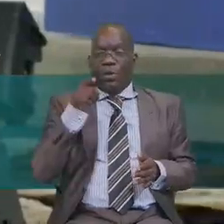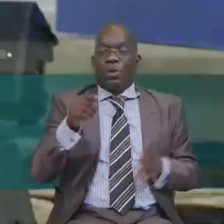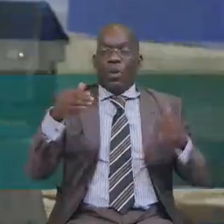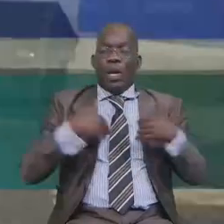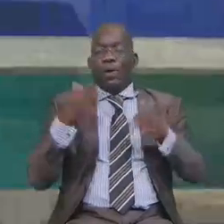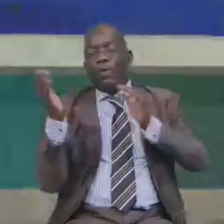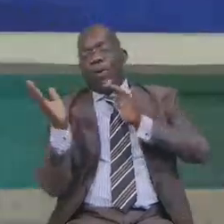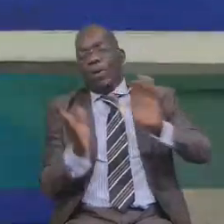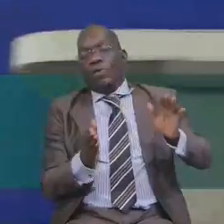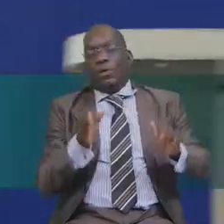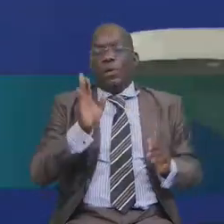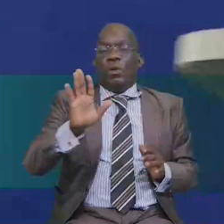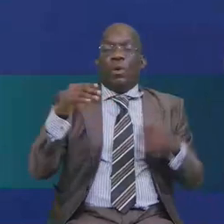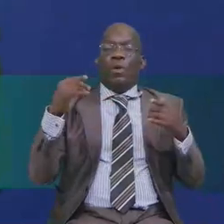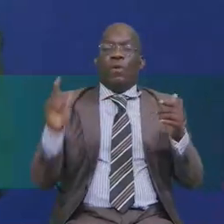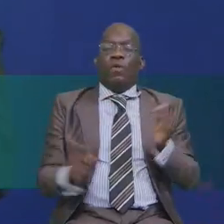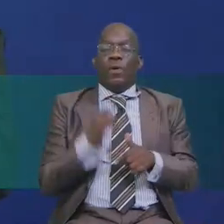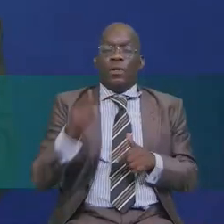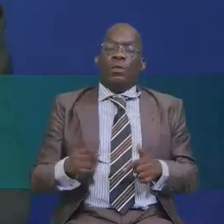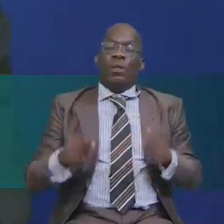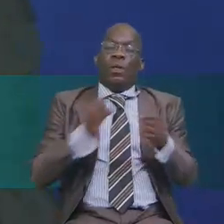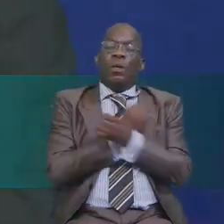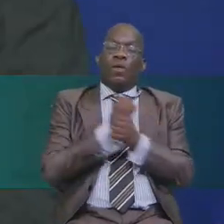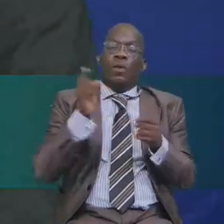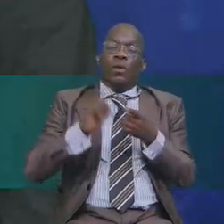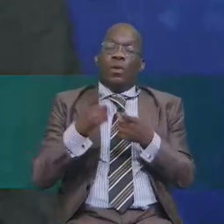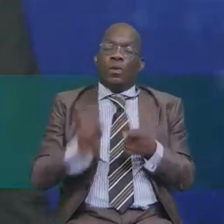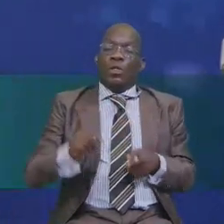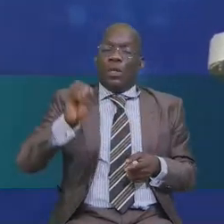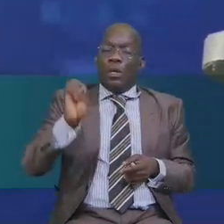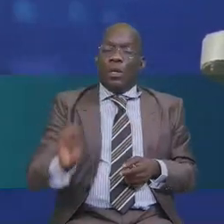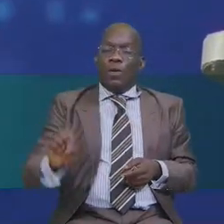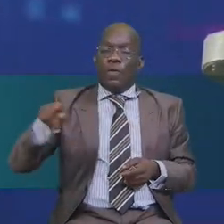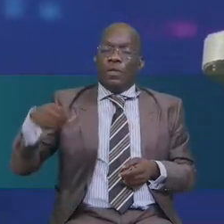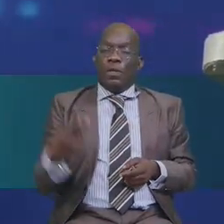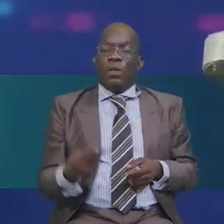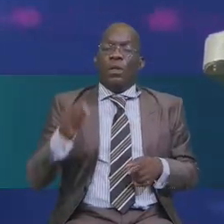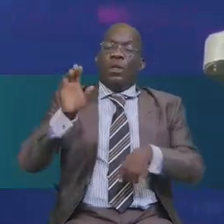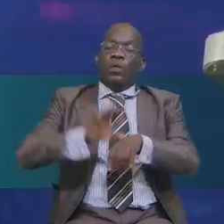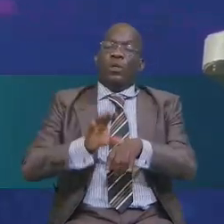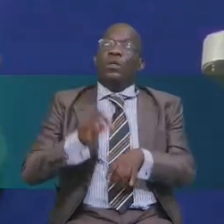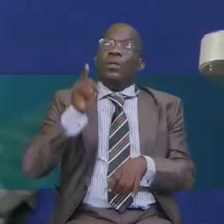amour. » Oh, à l'église d'Éphèse, il dit, « J'ai ceci contre toi. »